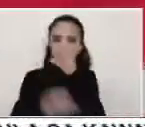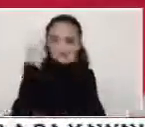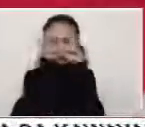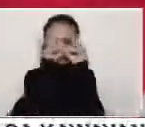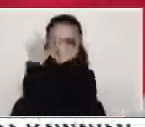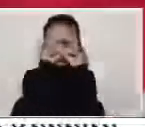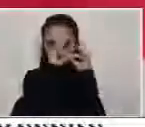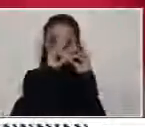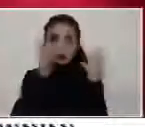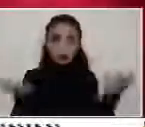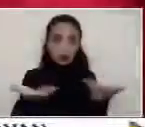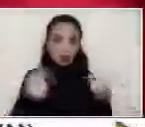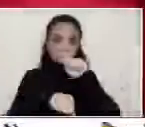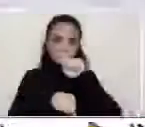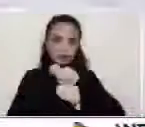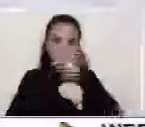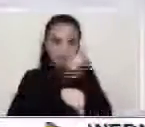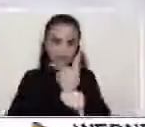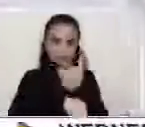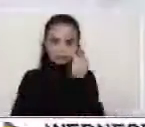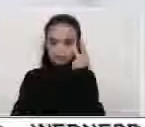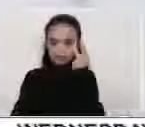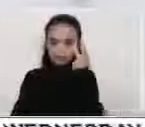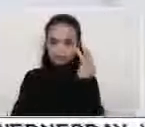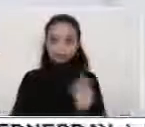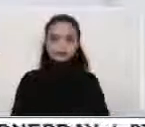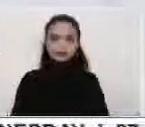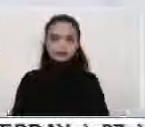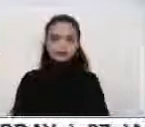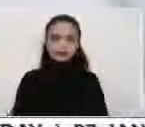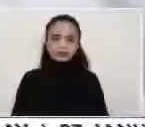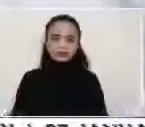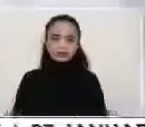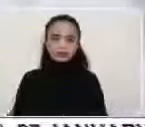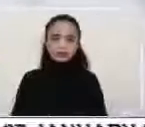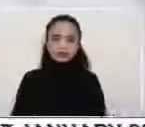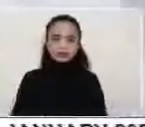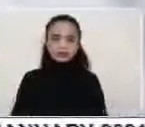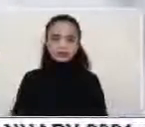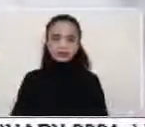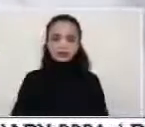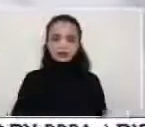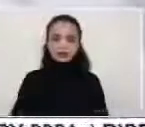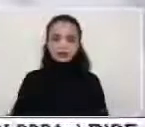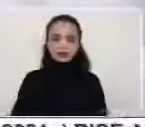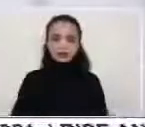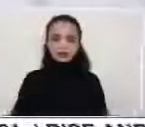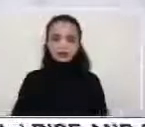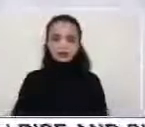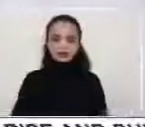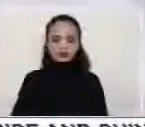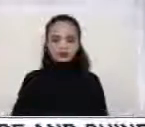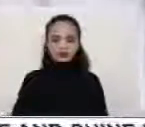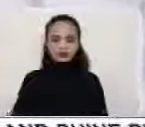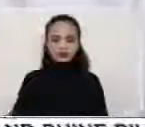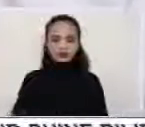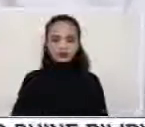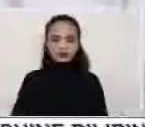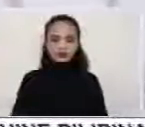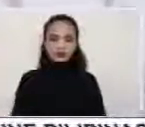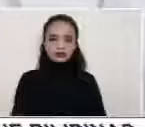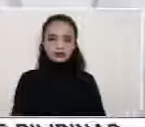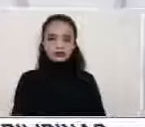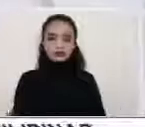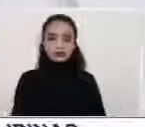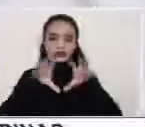tapos tumiringi pa ako nagdaan pang kahit. Tatanungin ko lang po sana kung pasokan na tao. Tapos din po, bigla po may